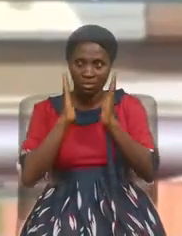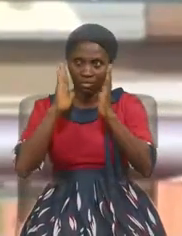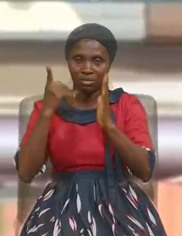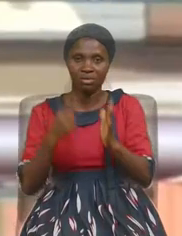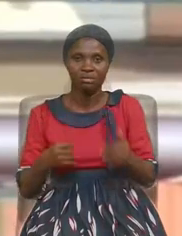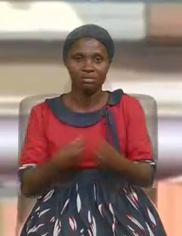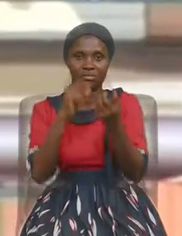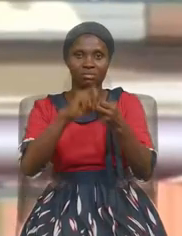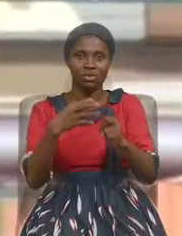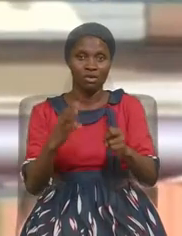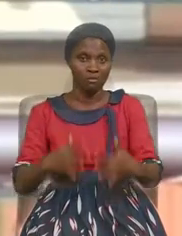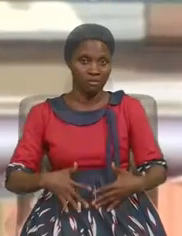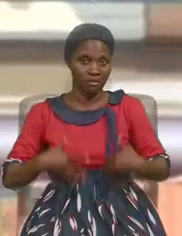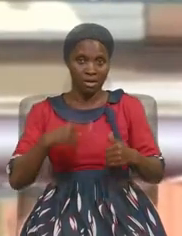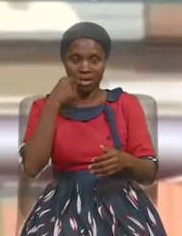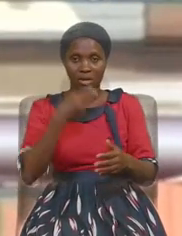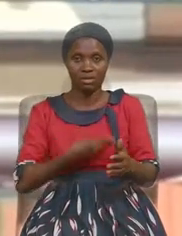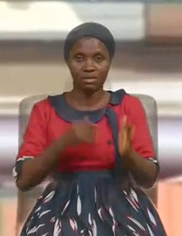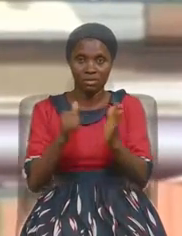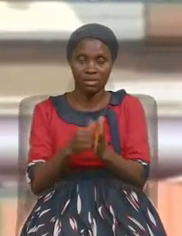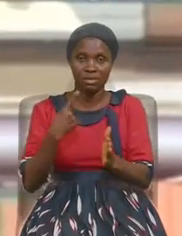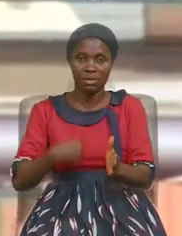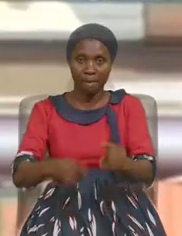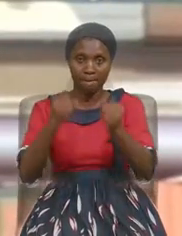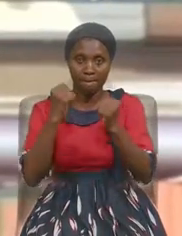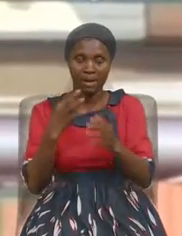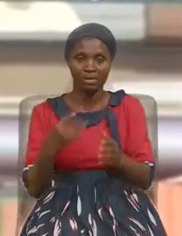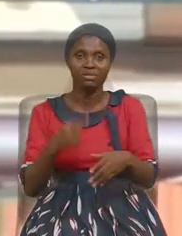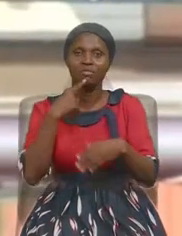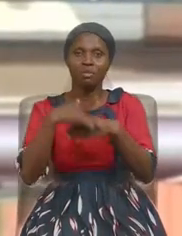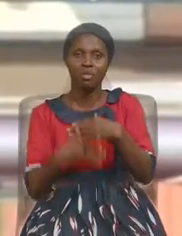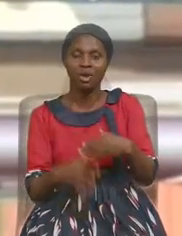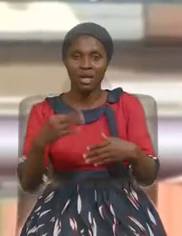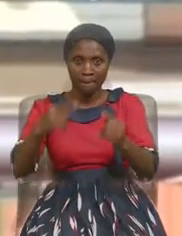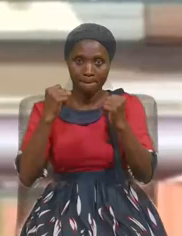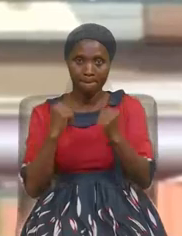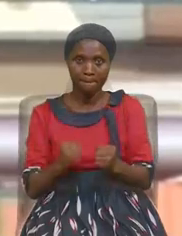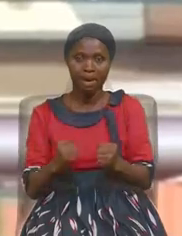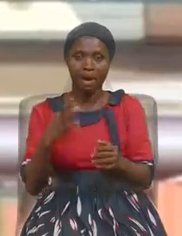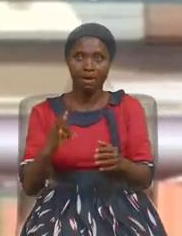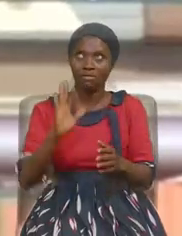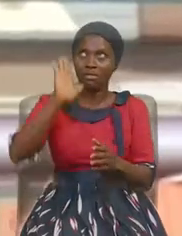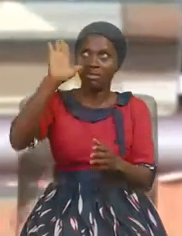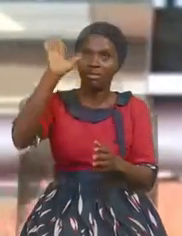vie, il nous dit que la puissance du sang, il nous parle de la puissance de la croix,